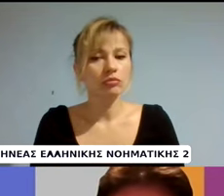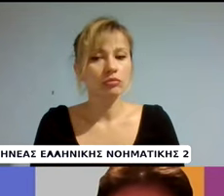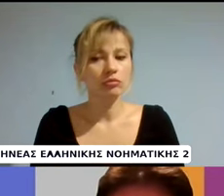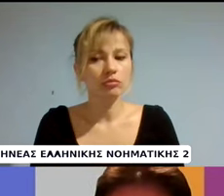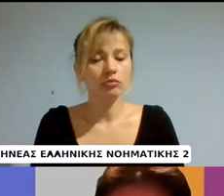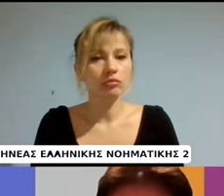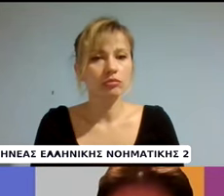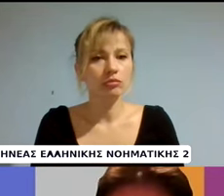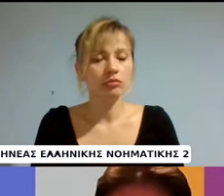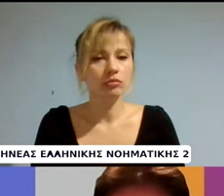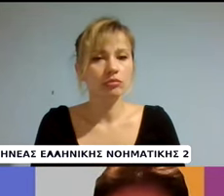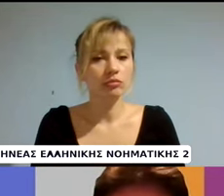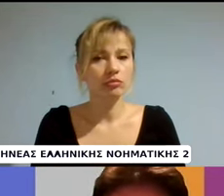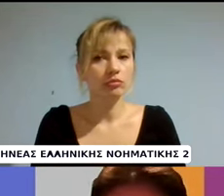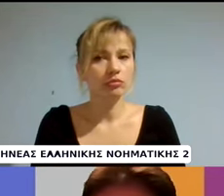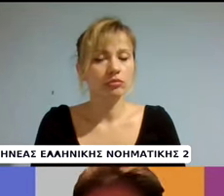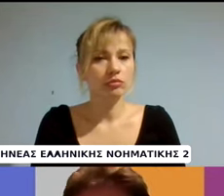Μετακινήθηκε.